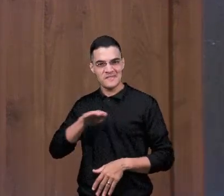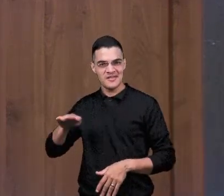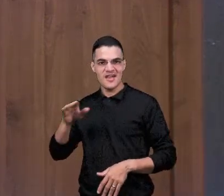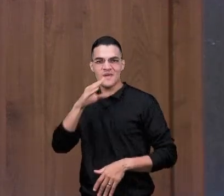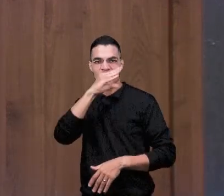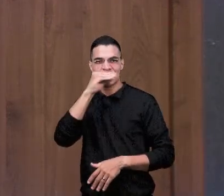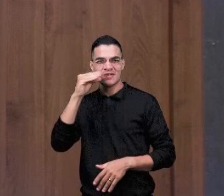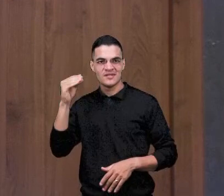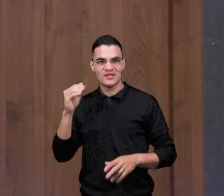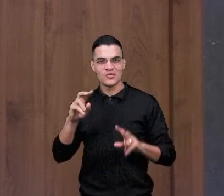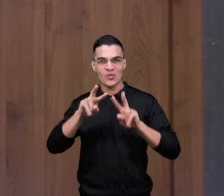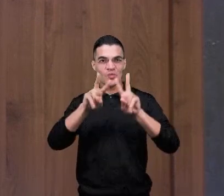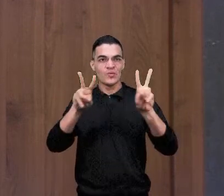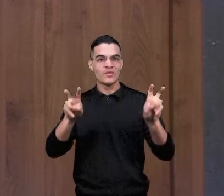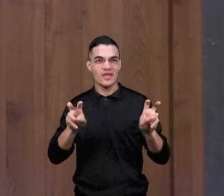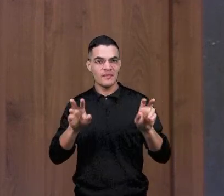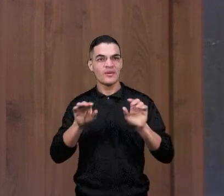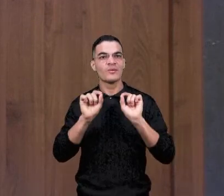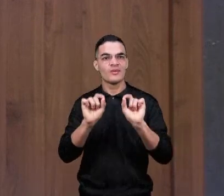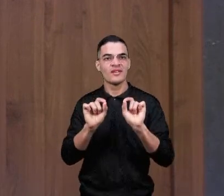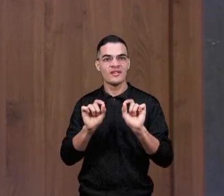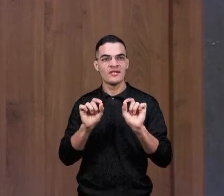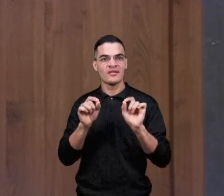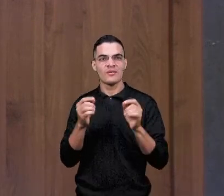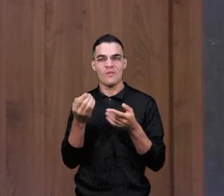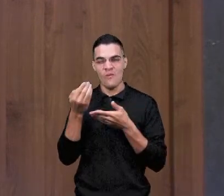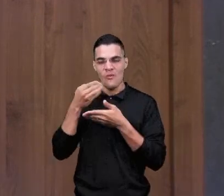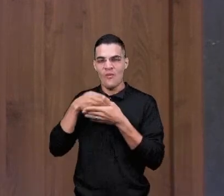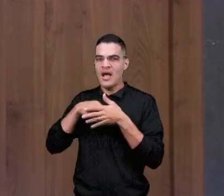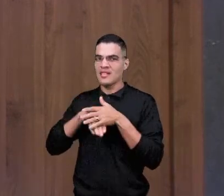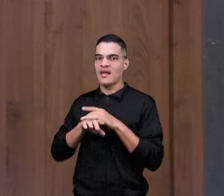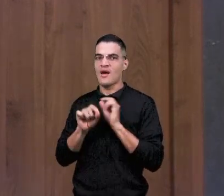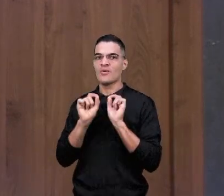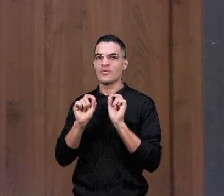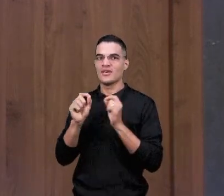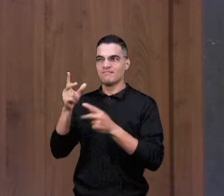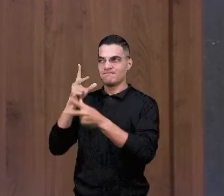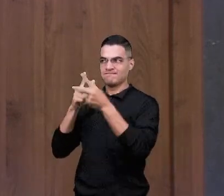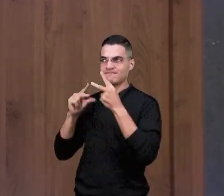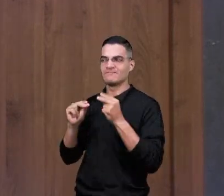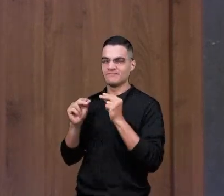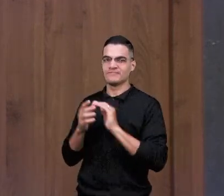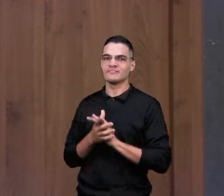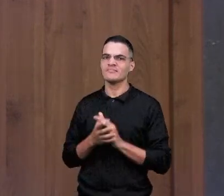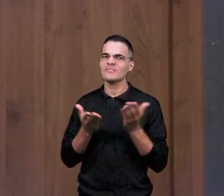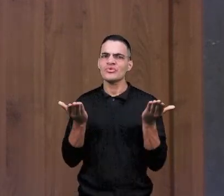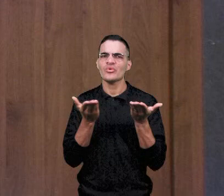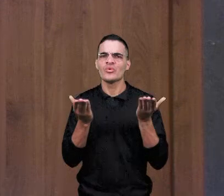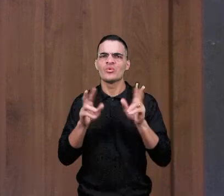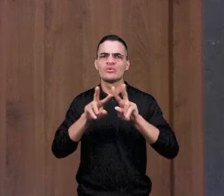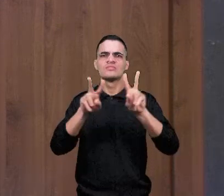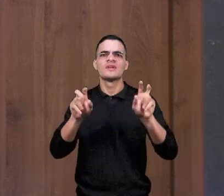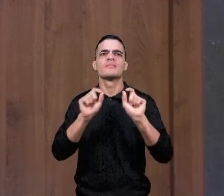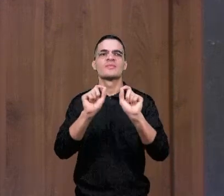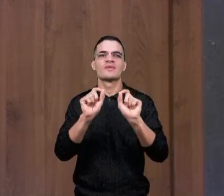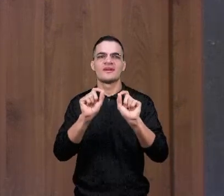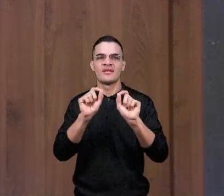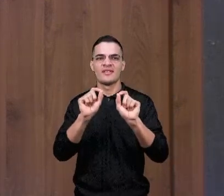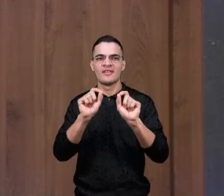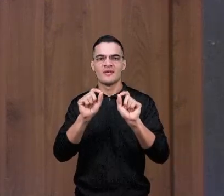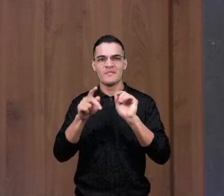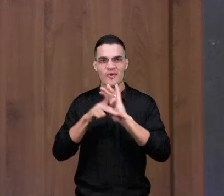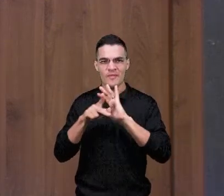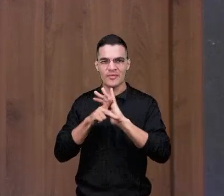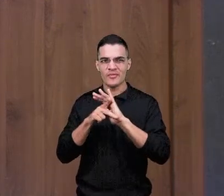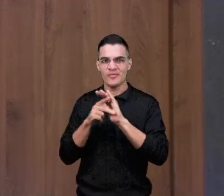La thématique de notre étude, c'est Retiens ce que tu as. Aujourd'hui, nous allons parler sur retenir la foi.